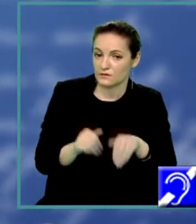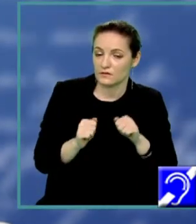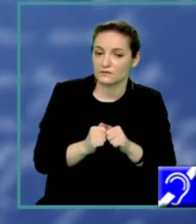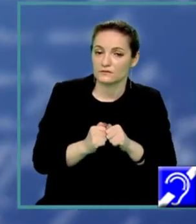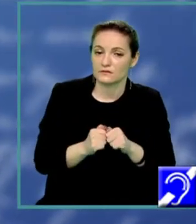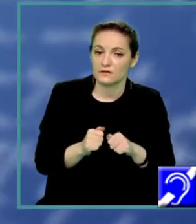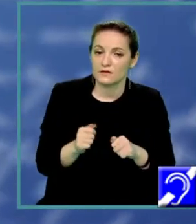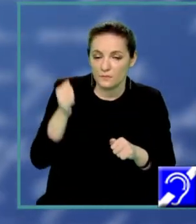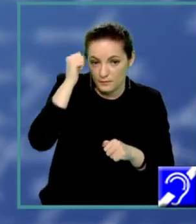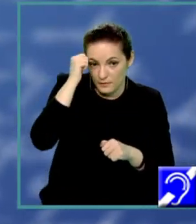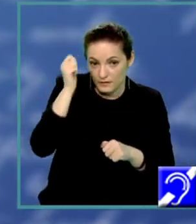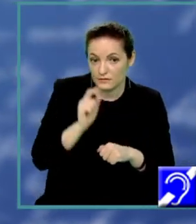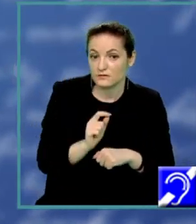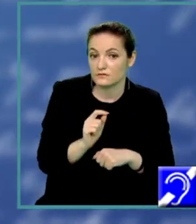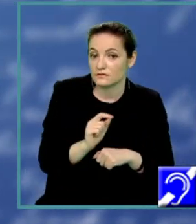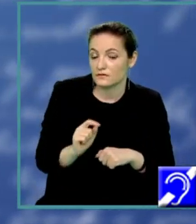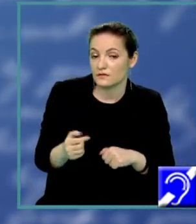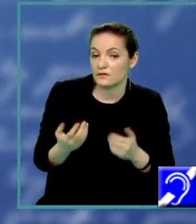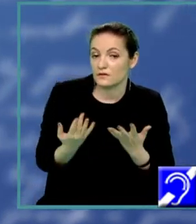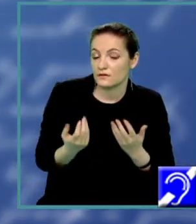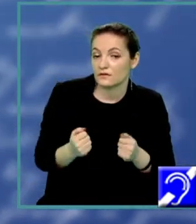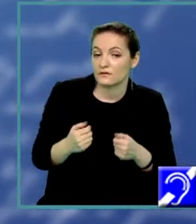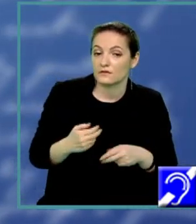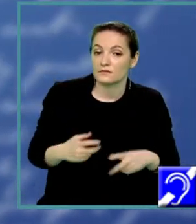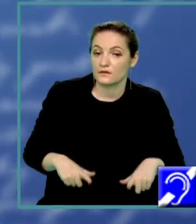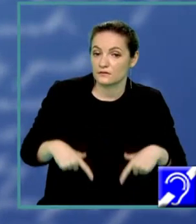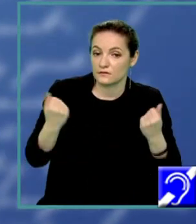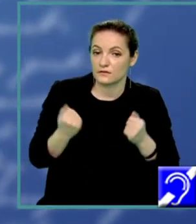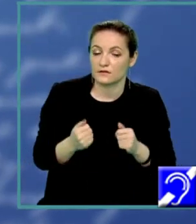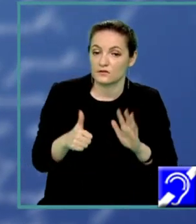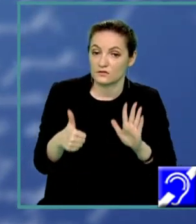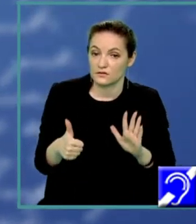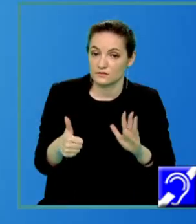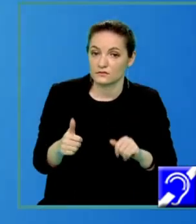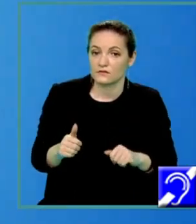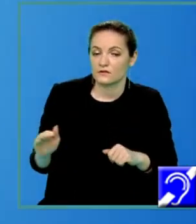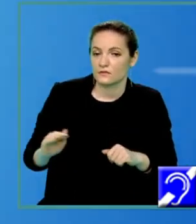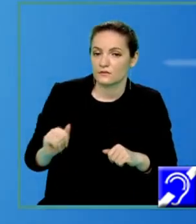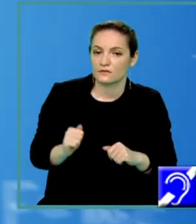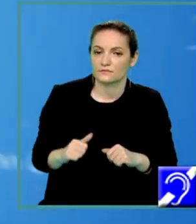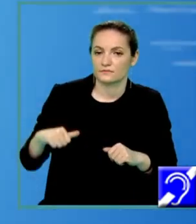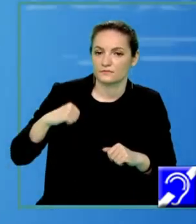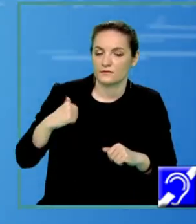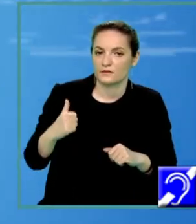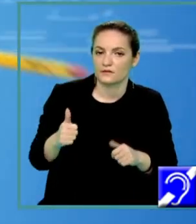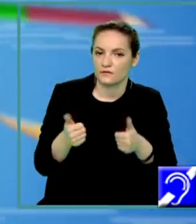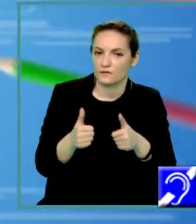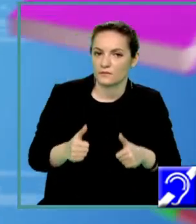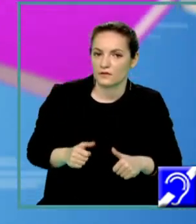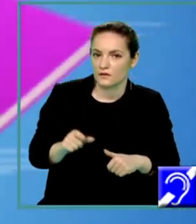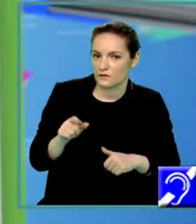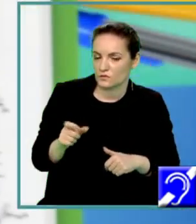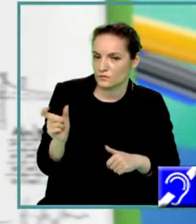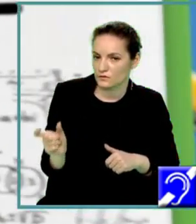de pe mormântul lui arată cât a trăit. A șasea parte din viață o formează copilăria minunată. Tinerețea este formată din a